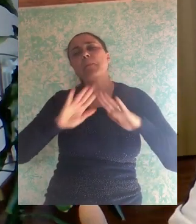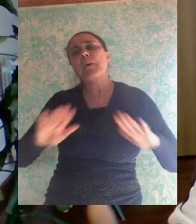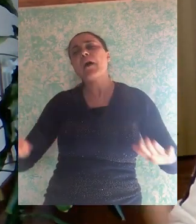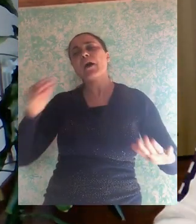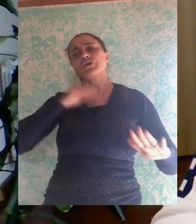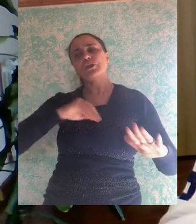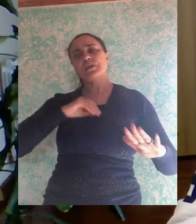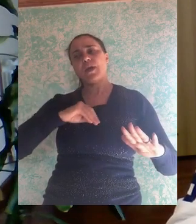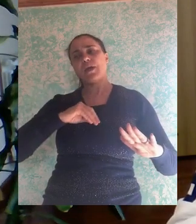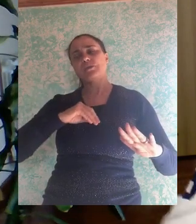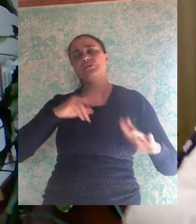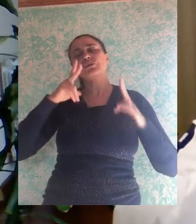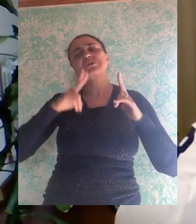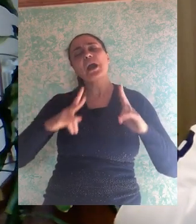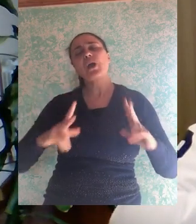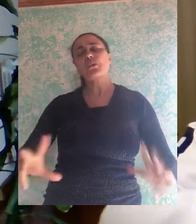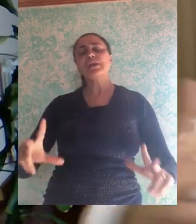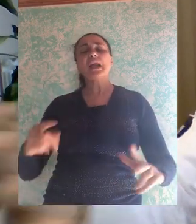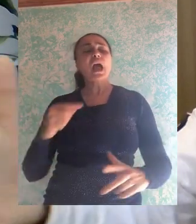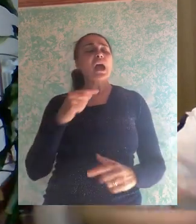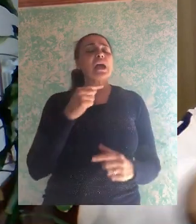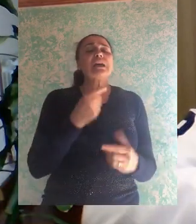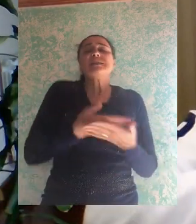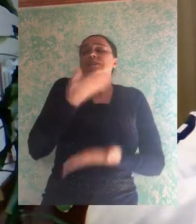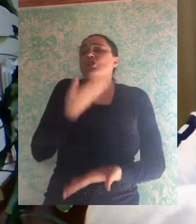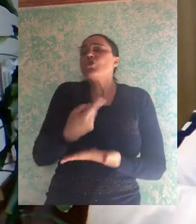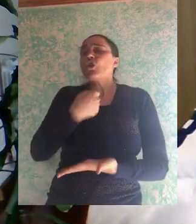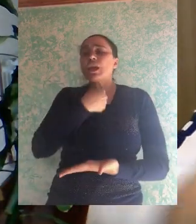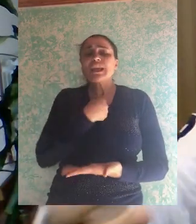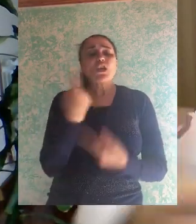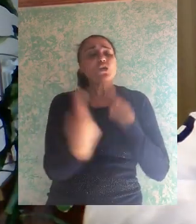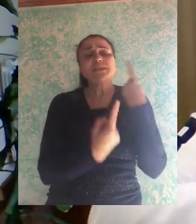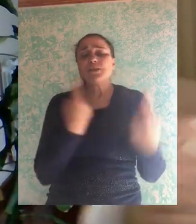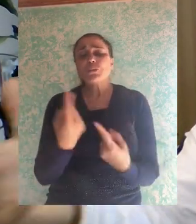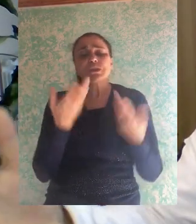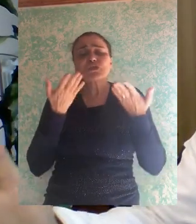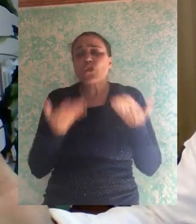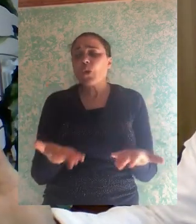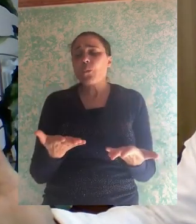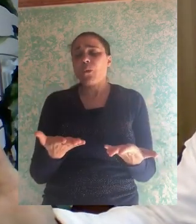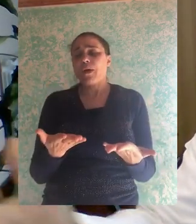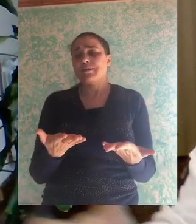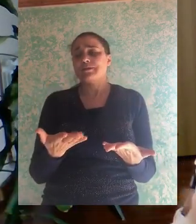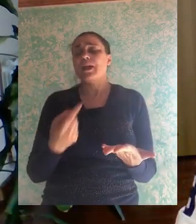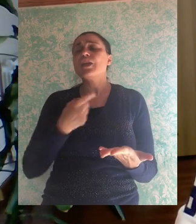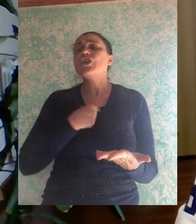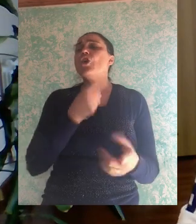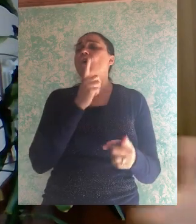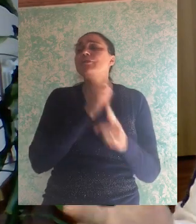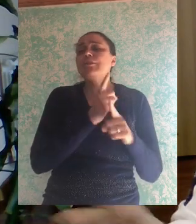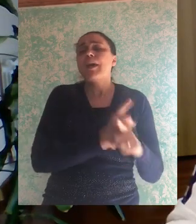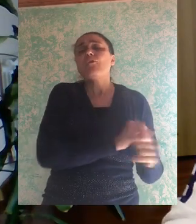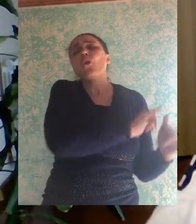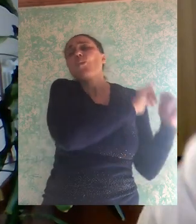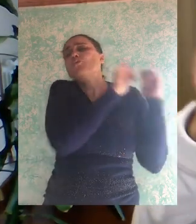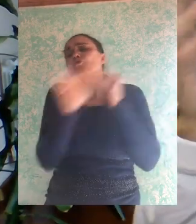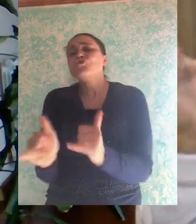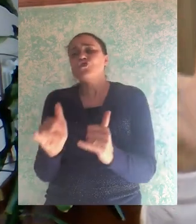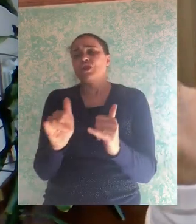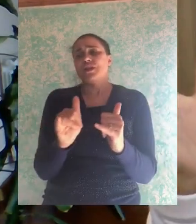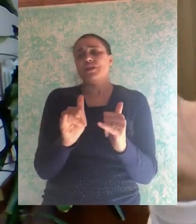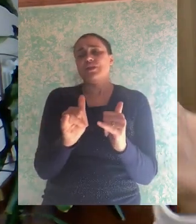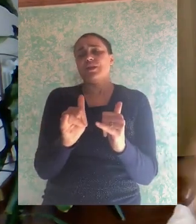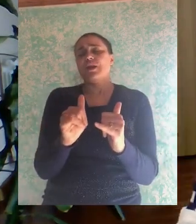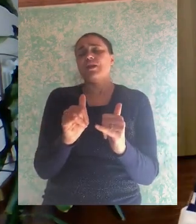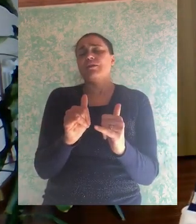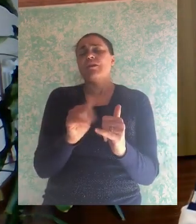signore devo uscire fuori da questa realtà da questa situazione fa una domanda fino a qua